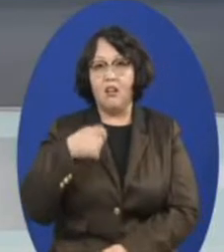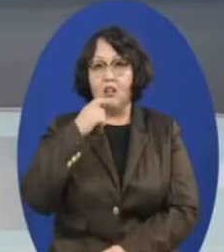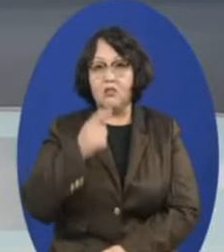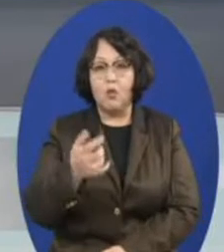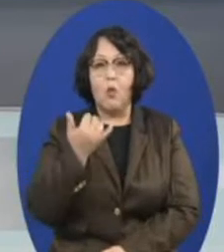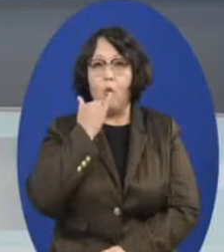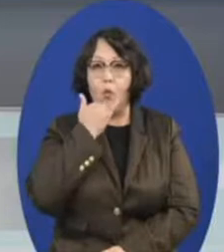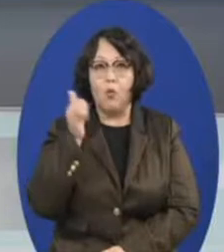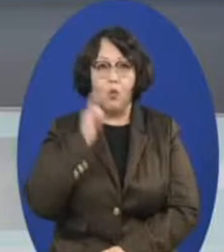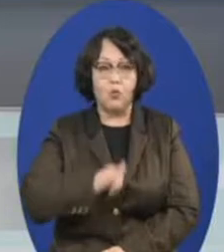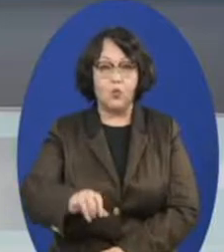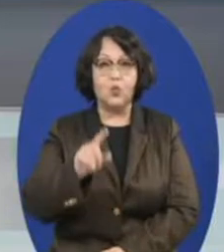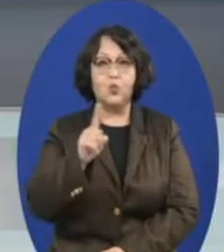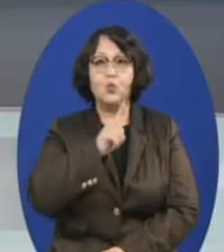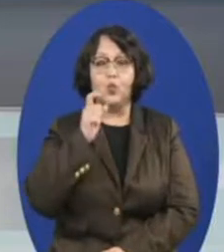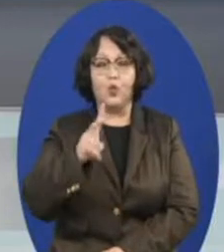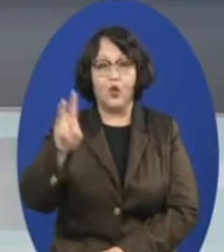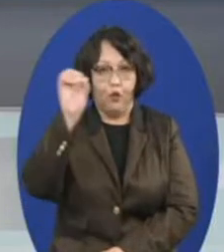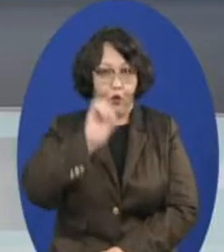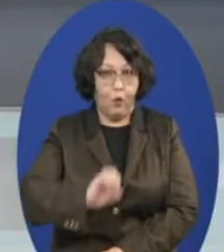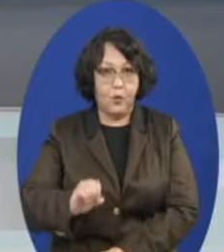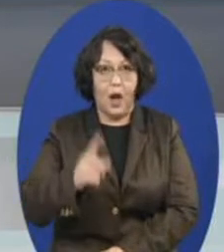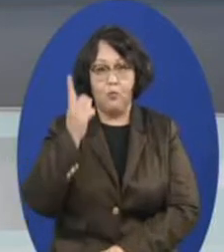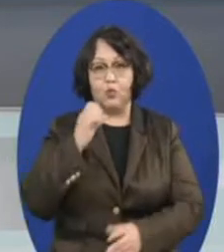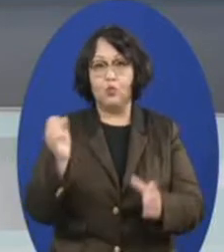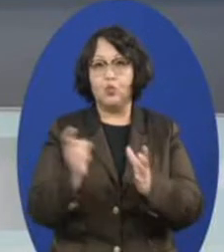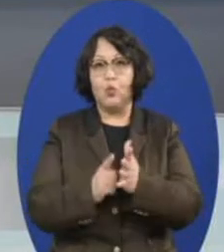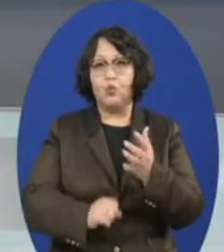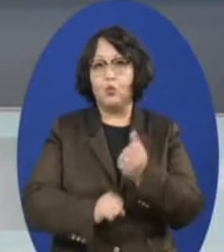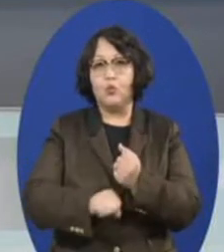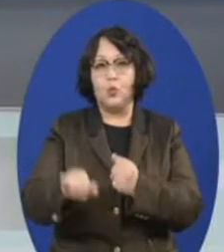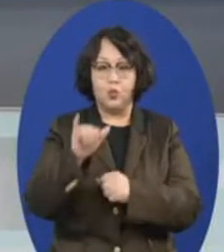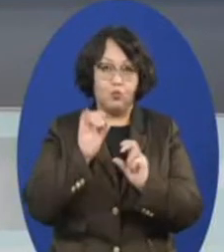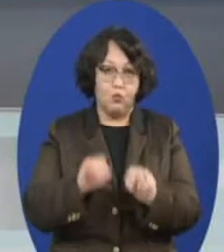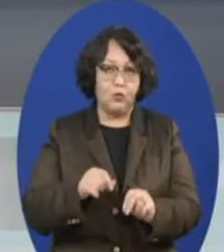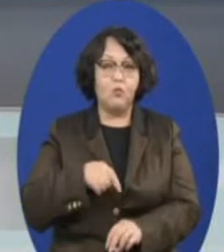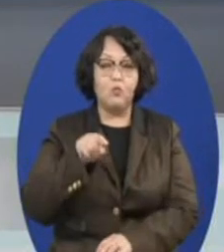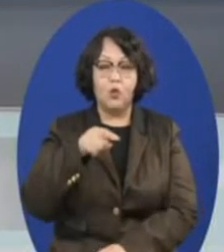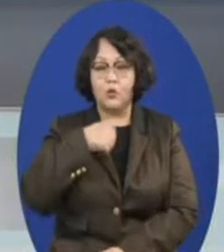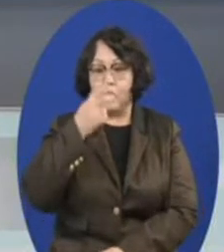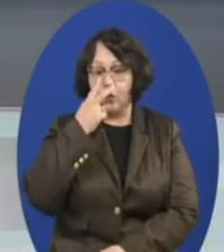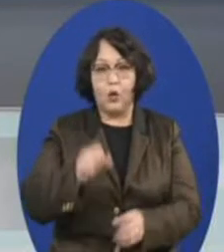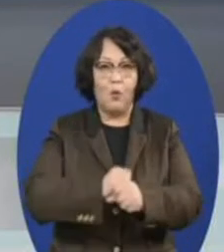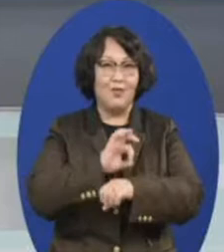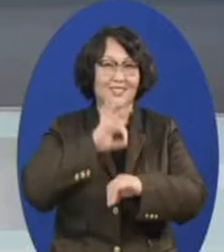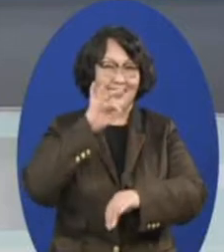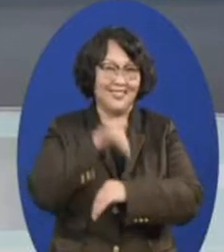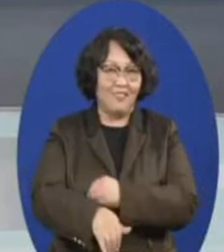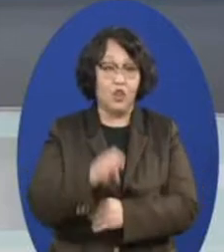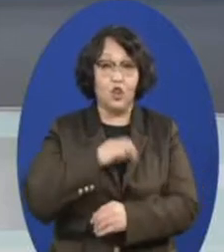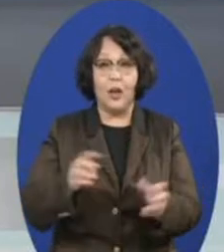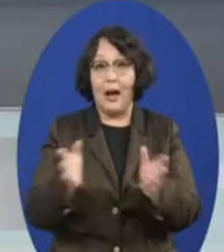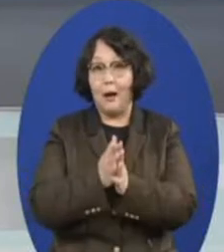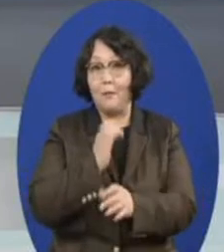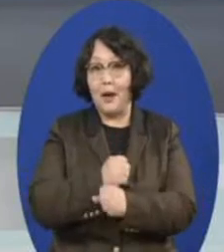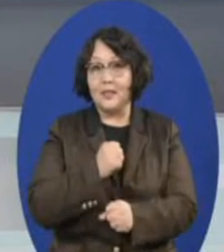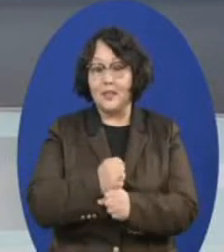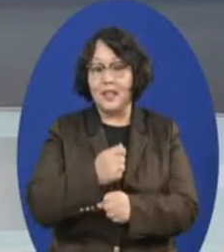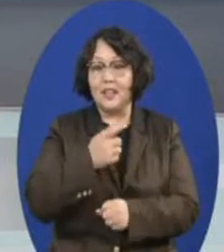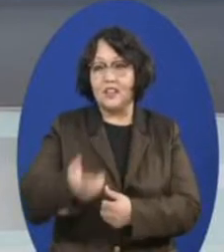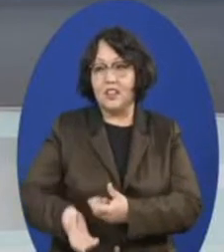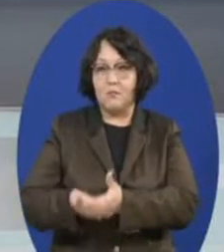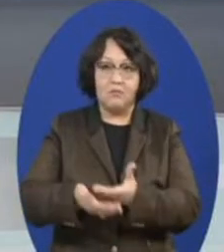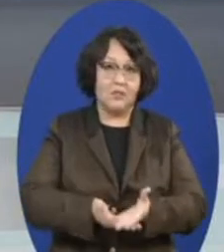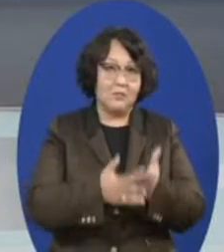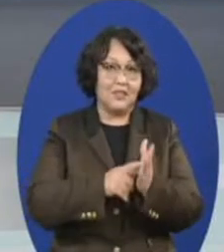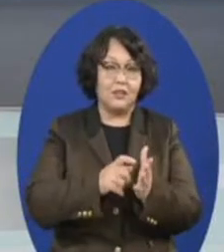хэлэхдээ өнгөр улсыг бид зүүн Европ дахь чухал түншээ гэж үздэг. Цардахлын сорилтыг давн туулахад хамтын хүчин чармайлт харилцан дэмжлэг нэг